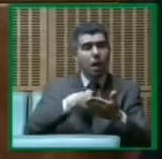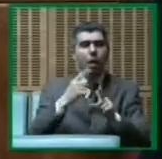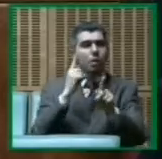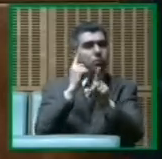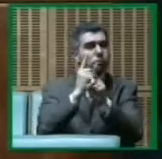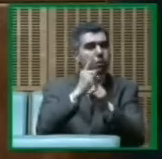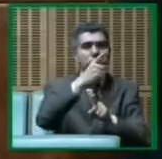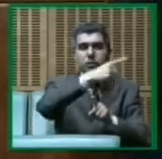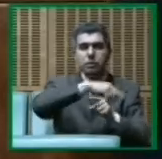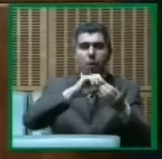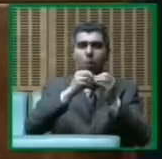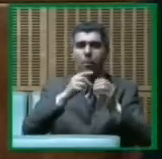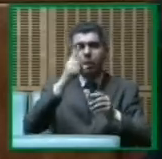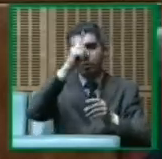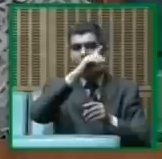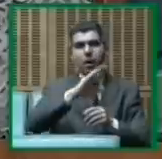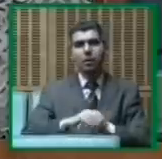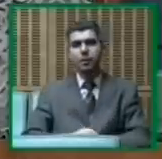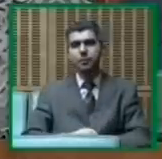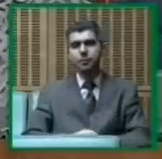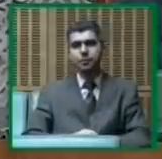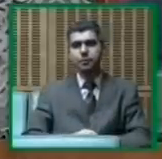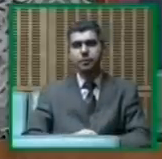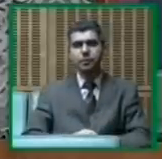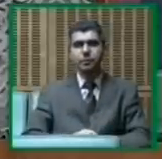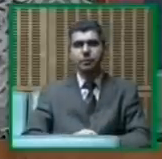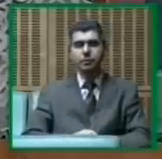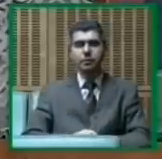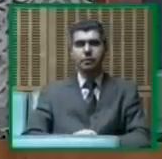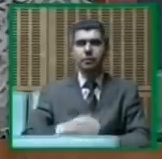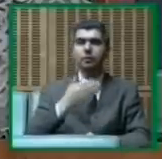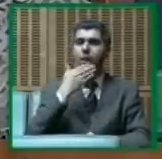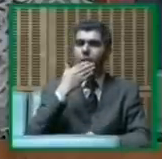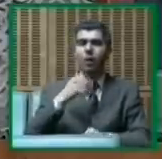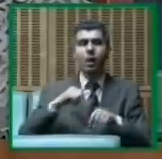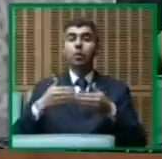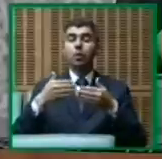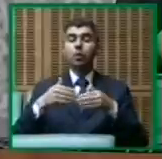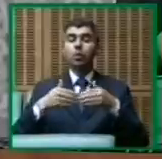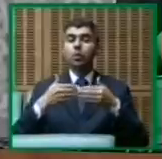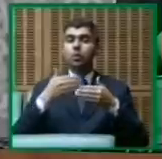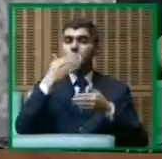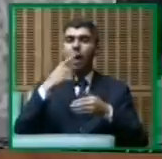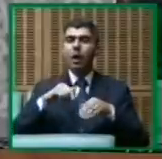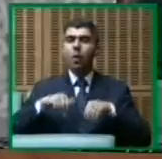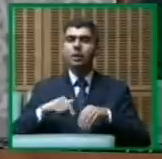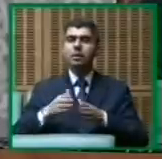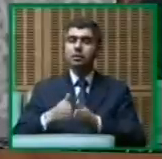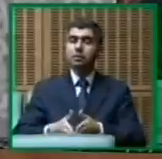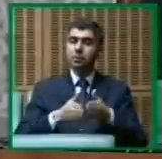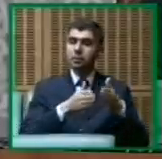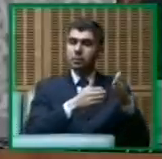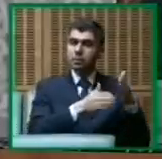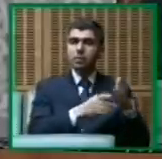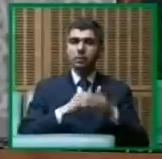لاستقبالكم لتدارس هذه المشاكل. وشكرا لكم السيد المستشار. شكرا السيدة الوزيره. ننتقل للسؤال